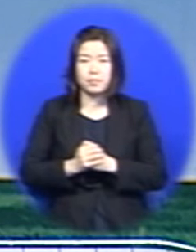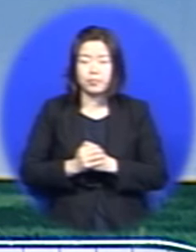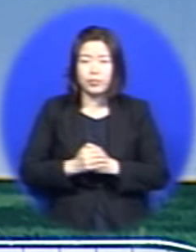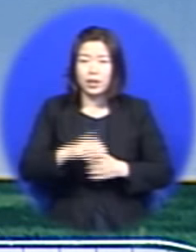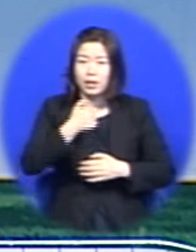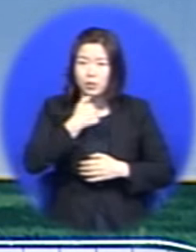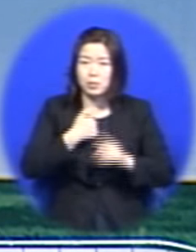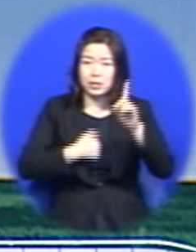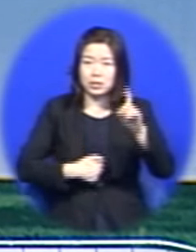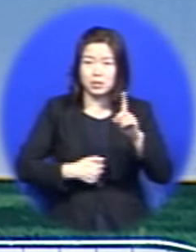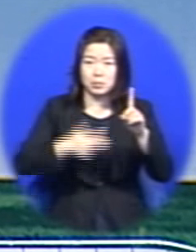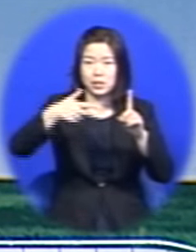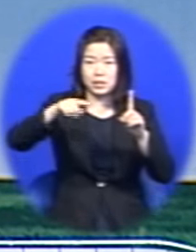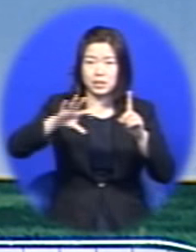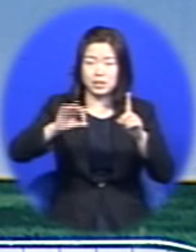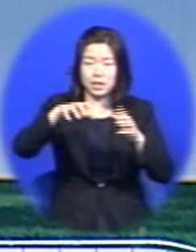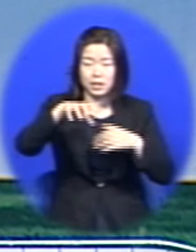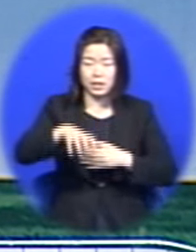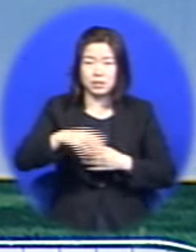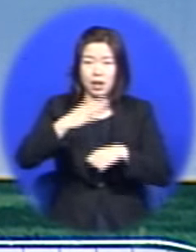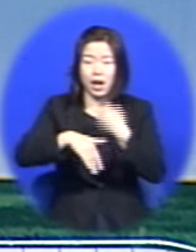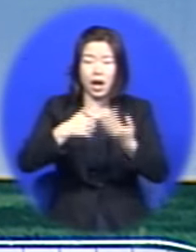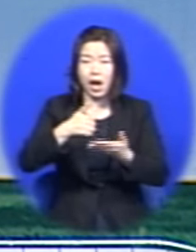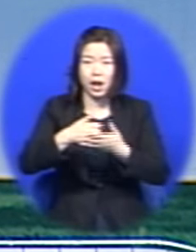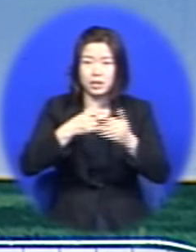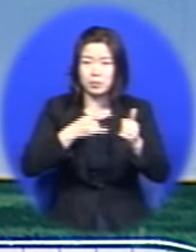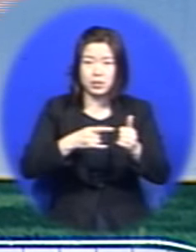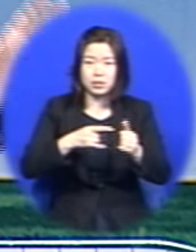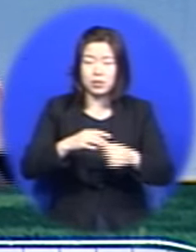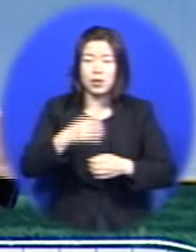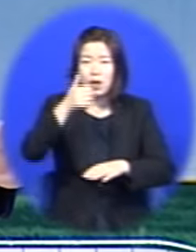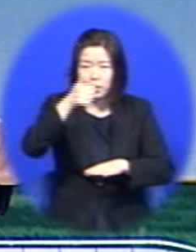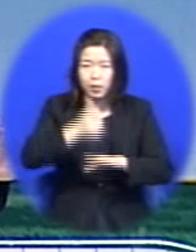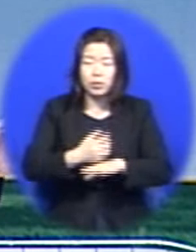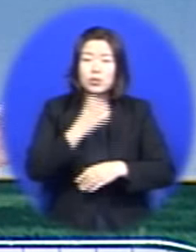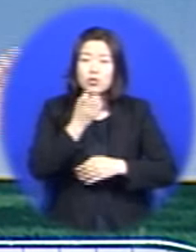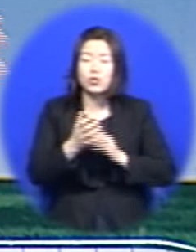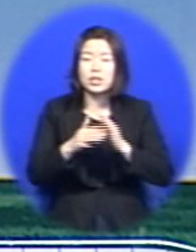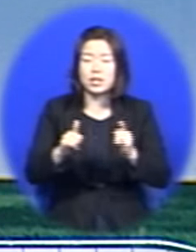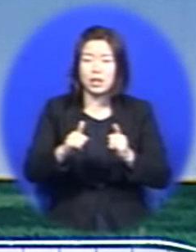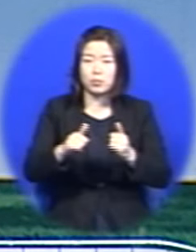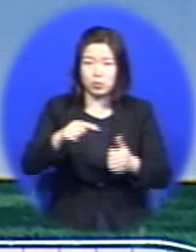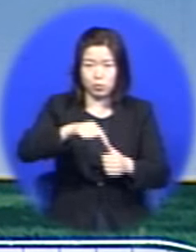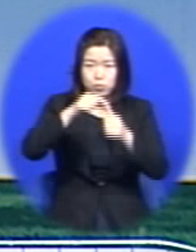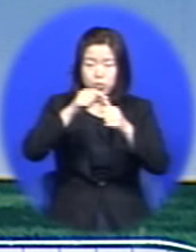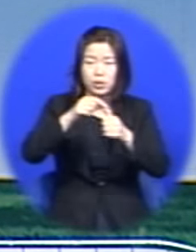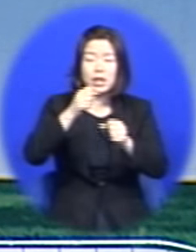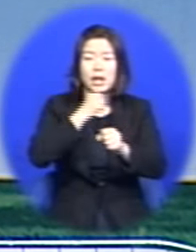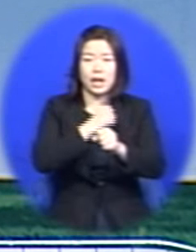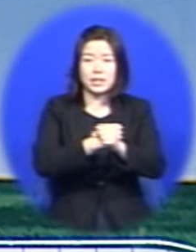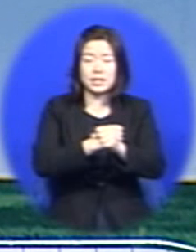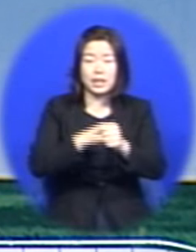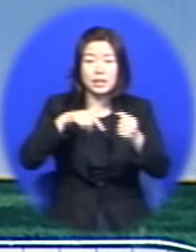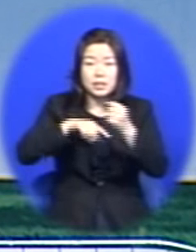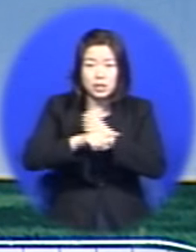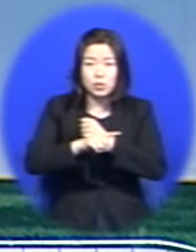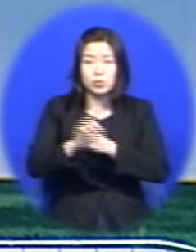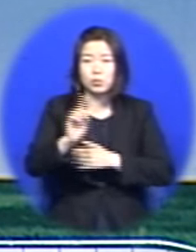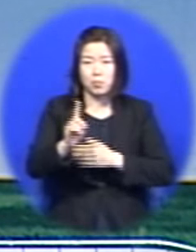로마서 11장에서 하나님께서 결국은 유대인들도 다 구원하실 것이라고 이렇게 말씀하시는